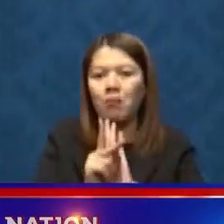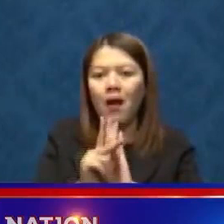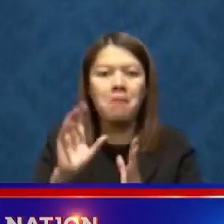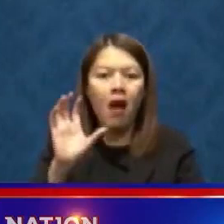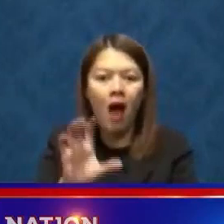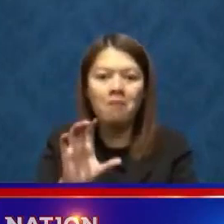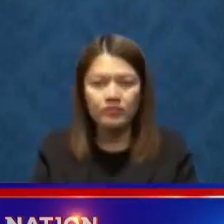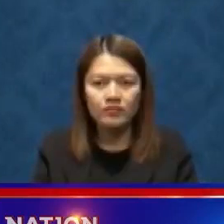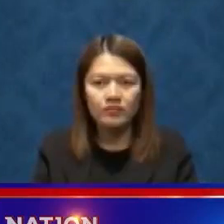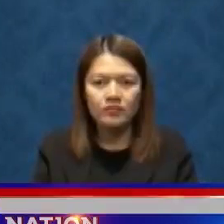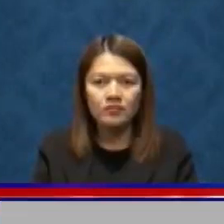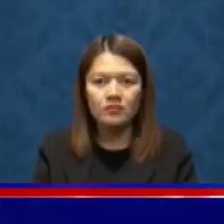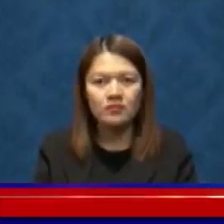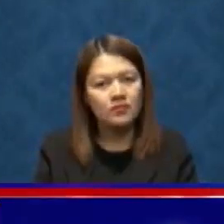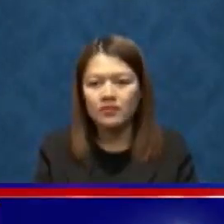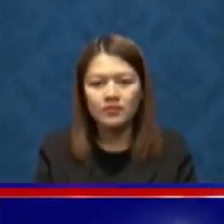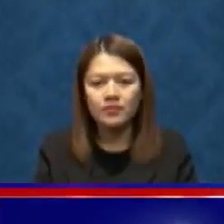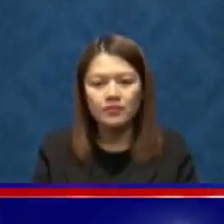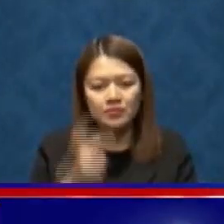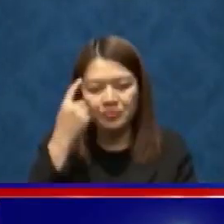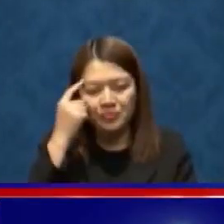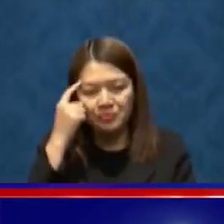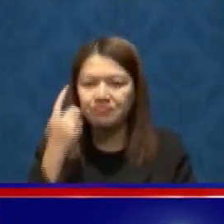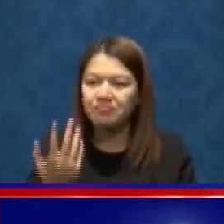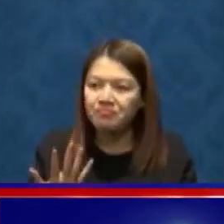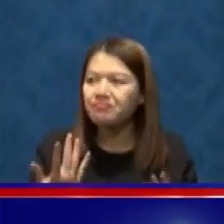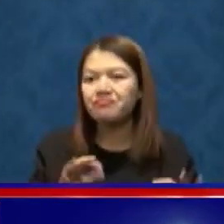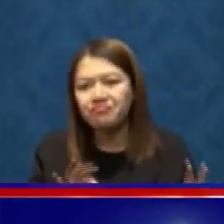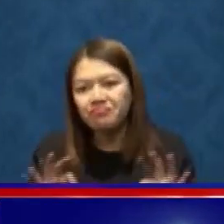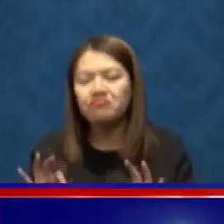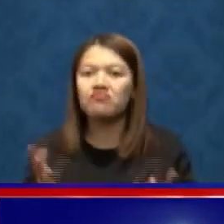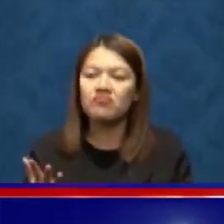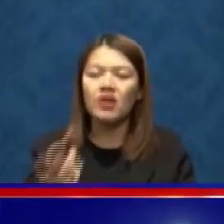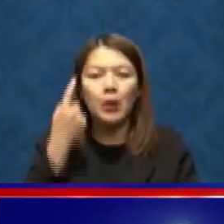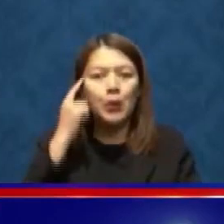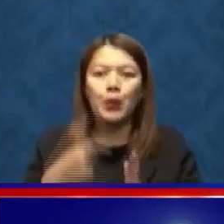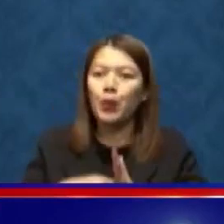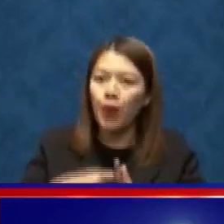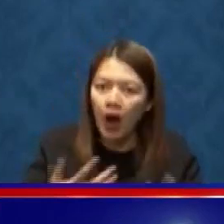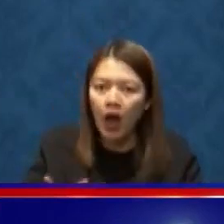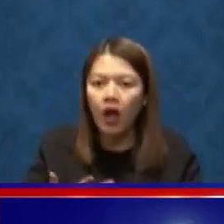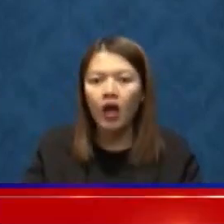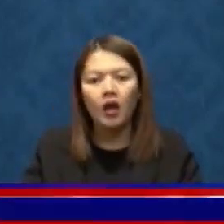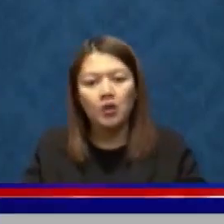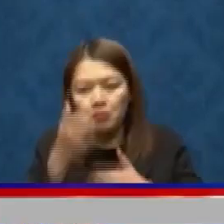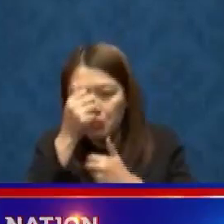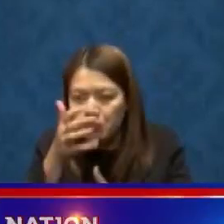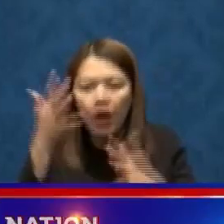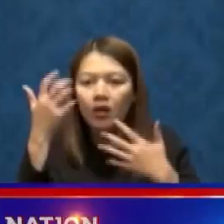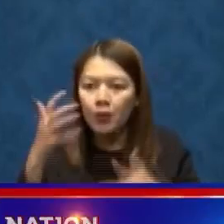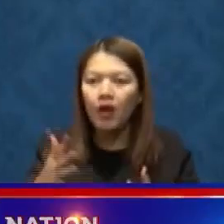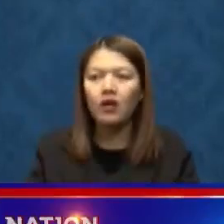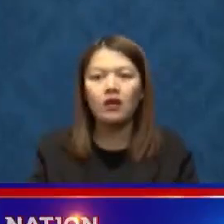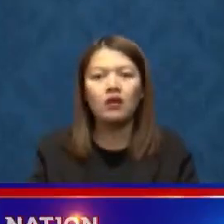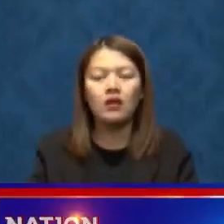ใช้ 12วันอันนี้ผมไม่รู้ว่าคือความประมาทเลอเล่ออันนี้ผมไม่รู้ว่าสาเหตุคือความไม่ใส่ใจหรือ